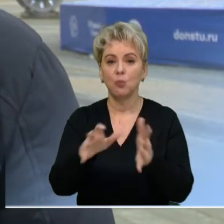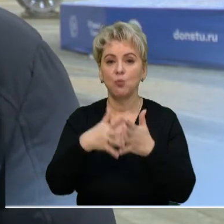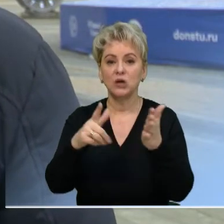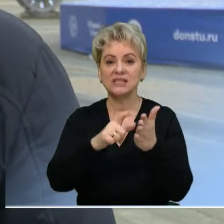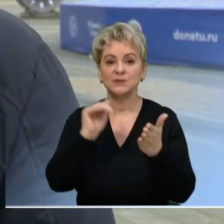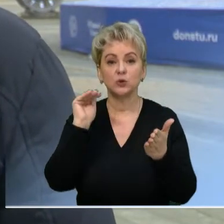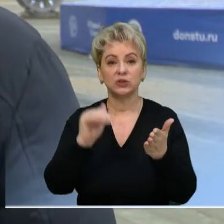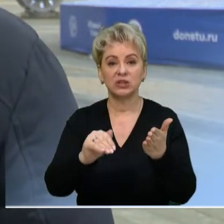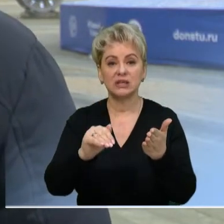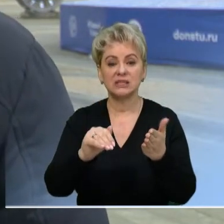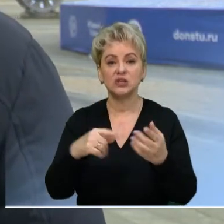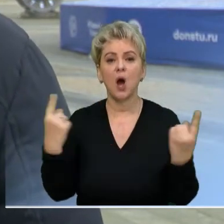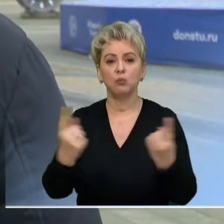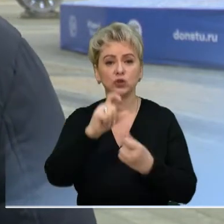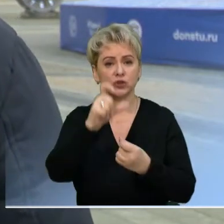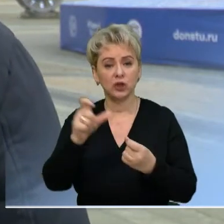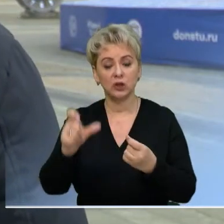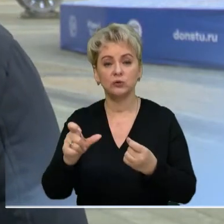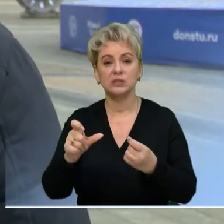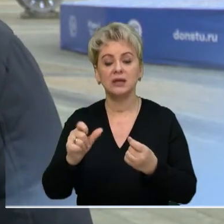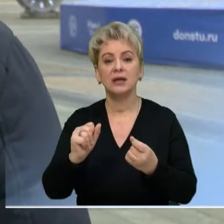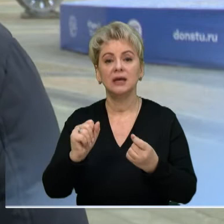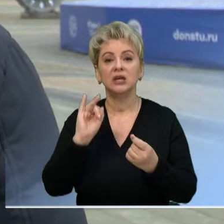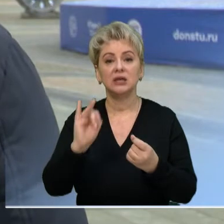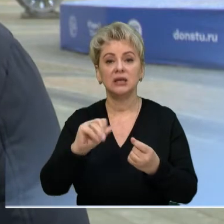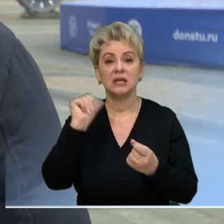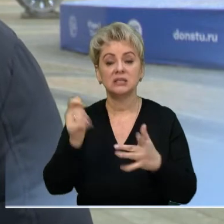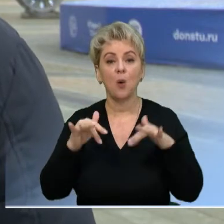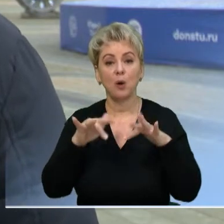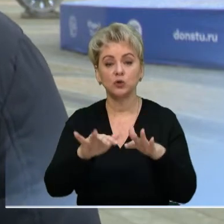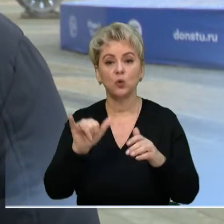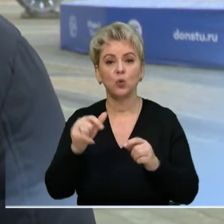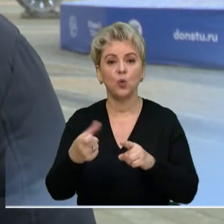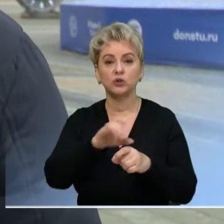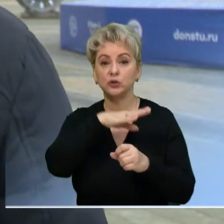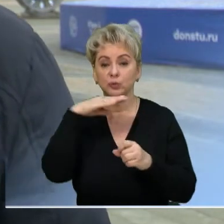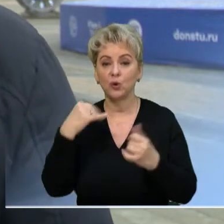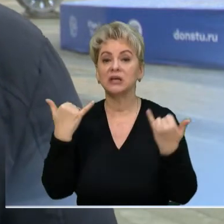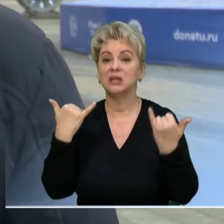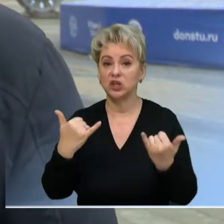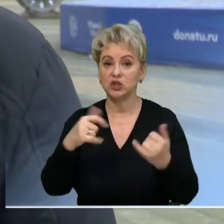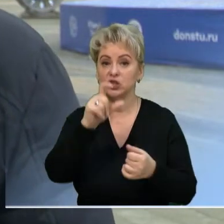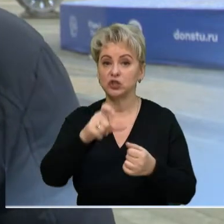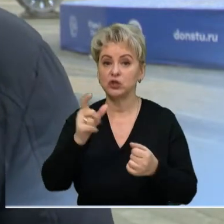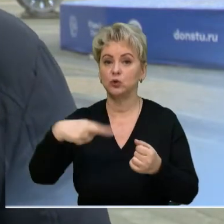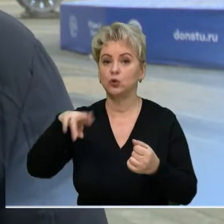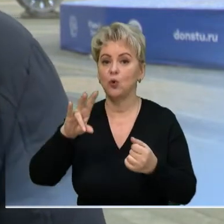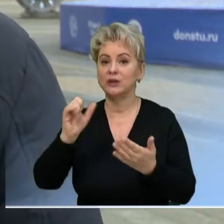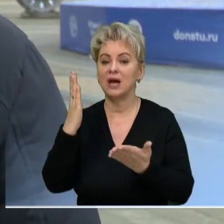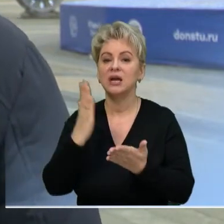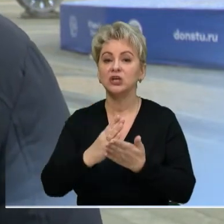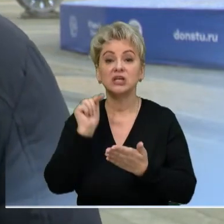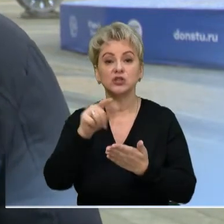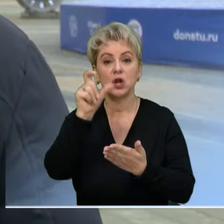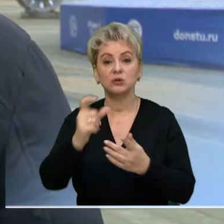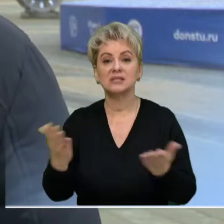более 700 тысяч мирных граждан, именно мирных жителей. И на самом деле у очень многих нынешних жителей Дона есть те